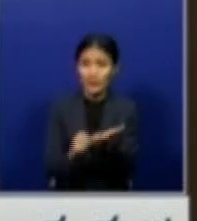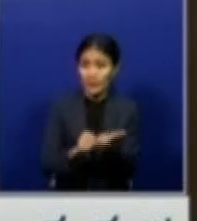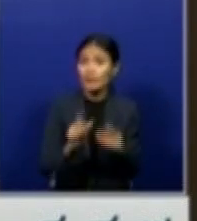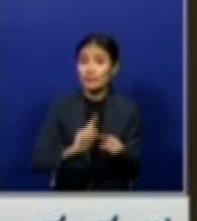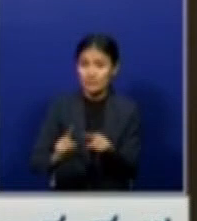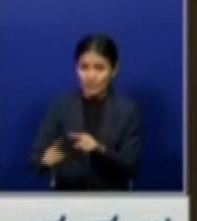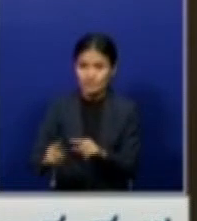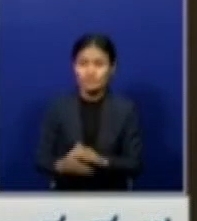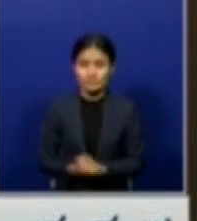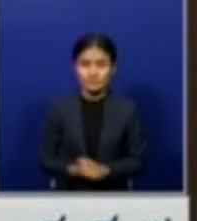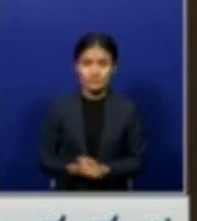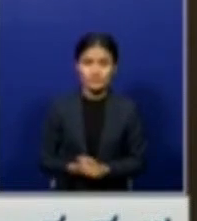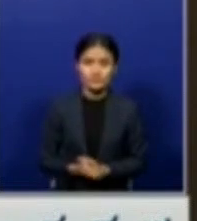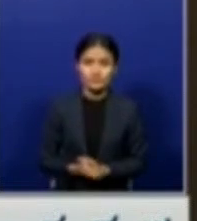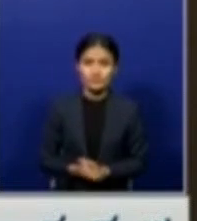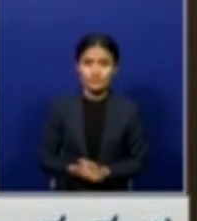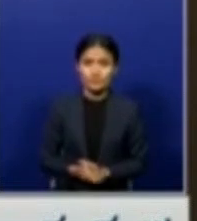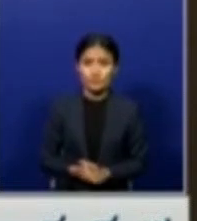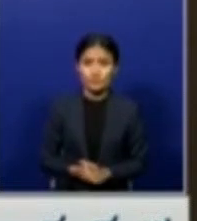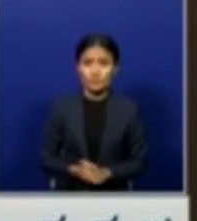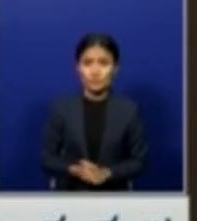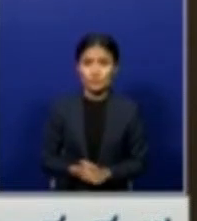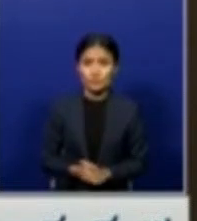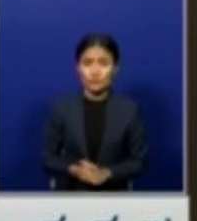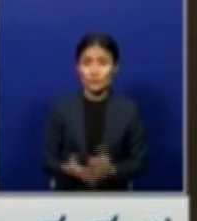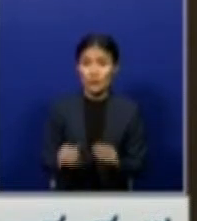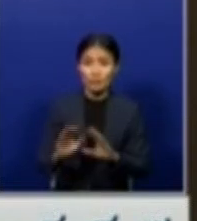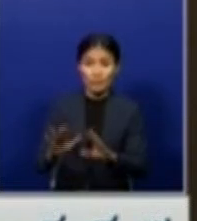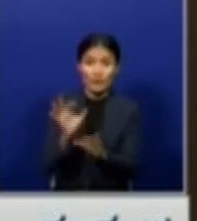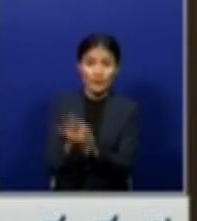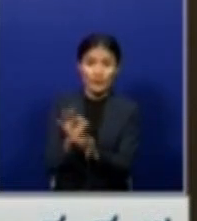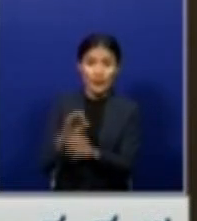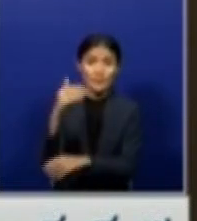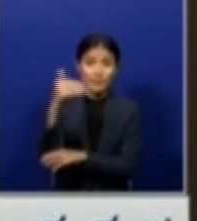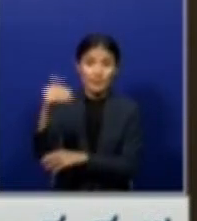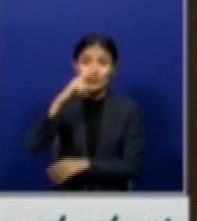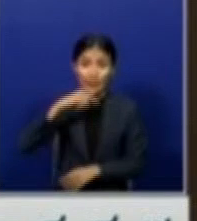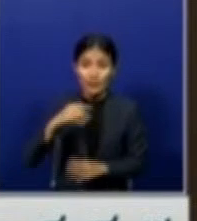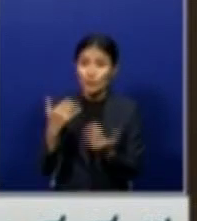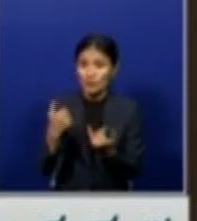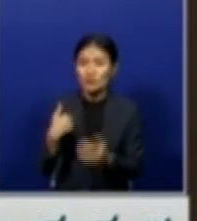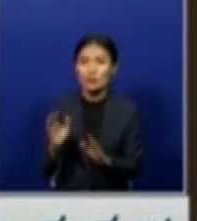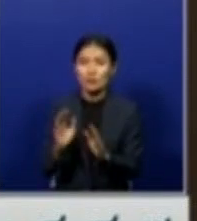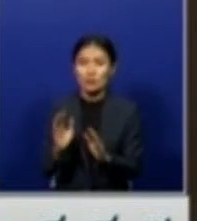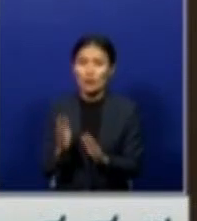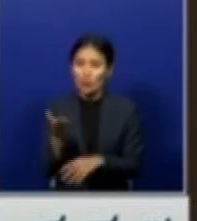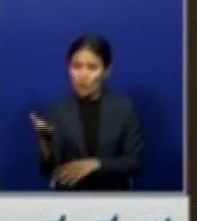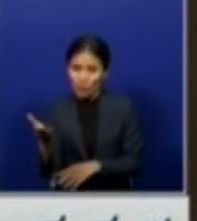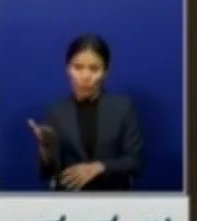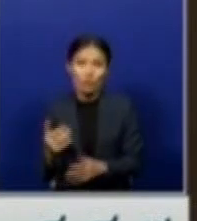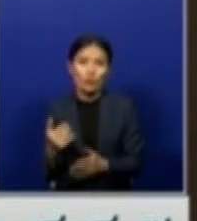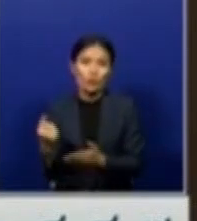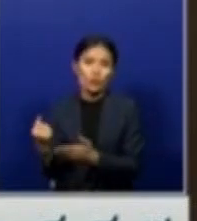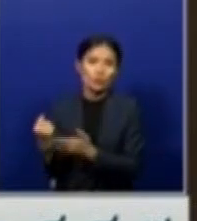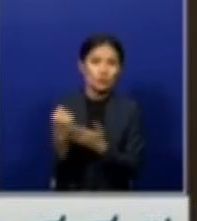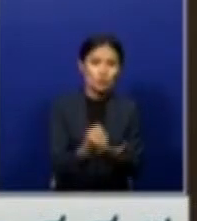าทางแบงก์ชาติคงต้องไปดูแลแล้วก็ไปปรับปรุงมาตรการนะครับให้เงินเนี่ยออกไป